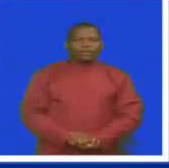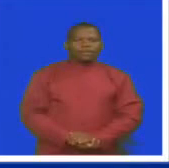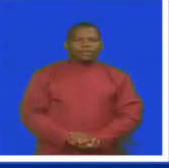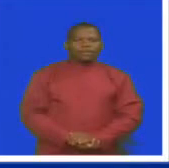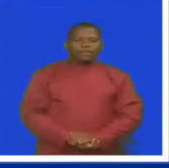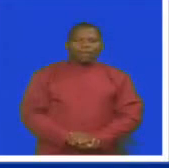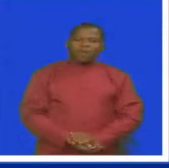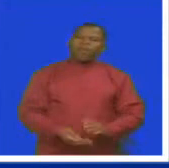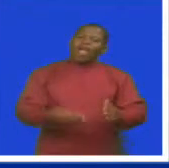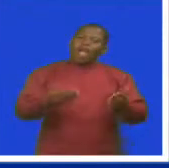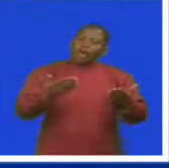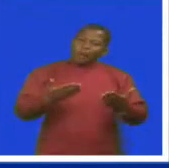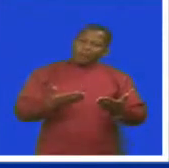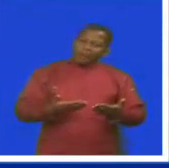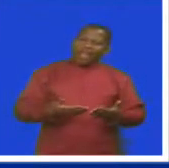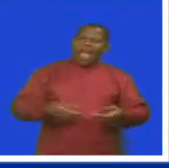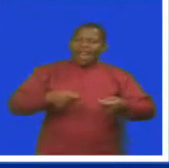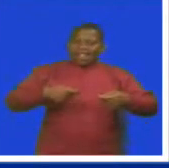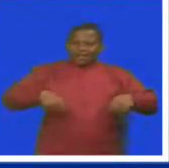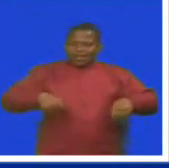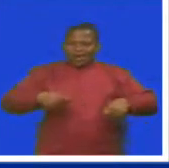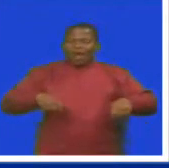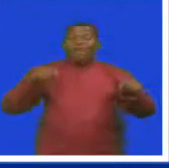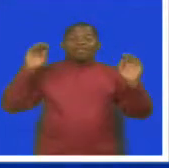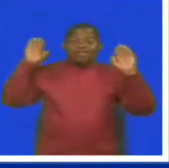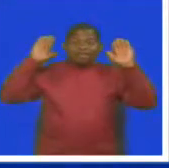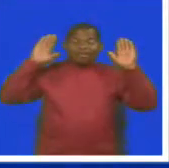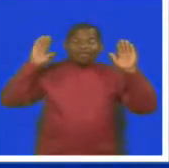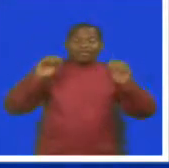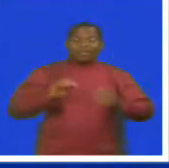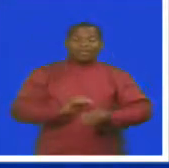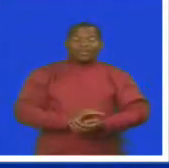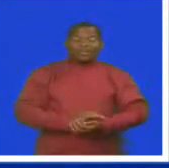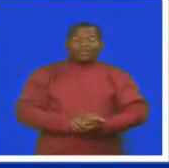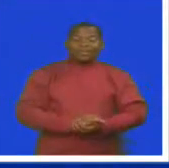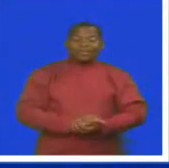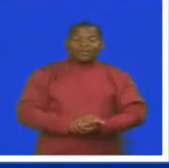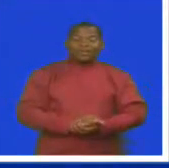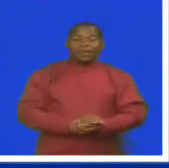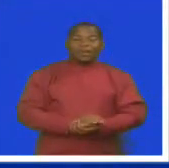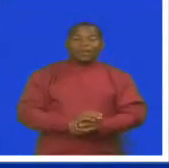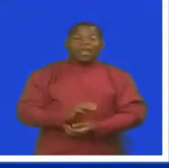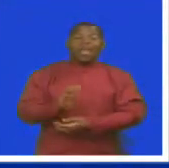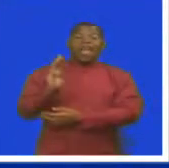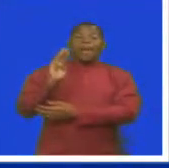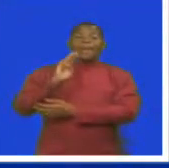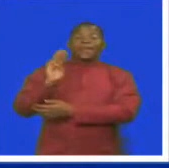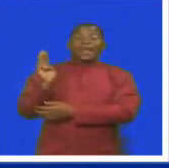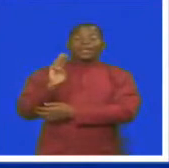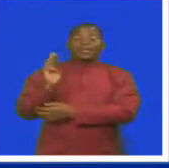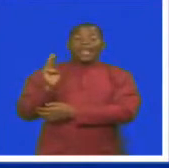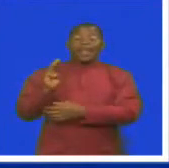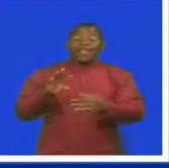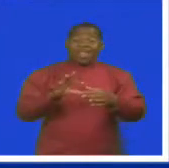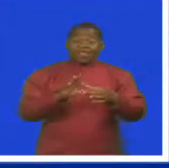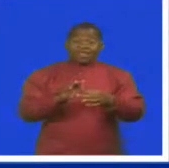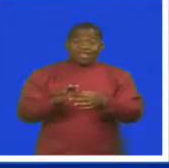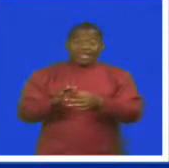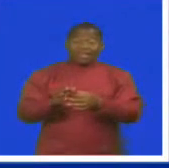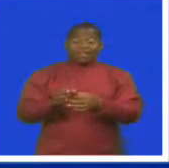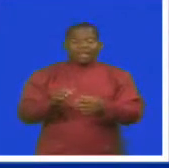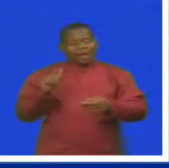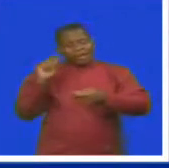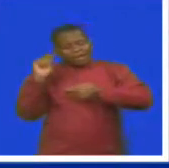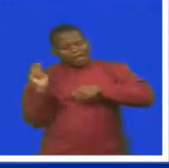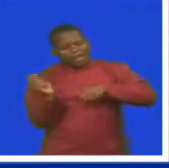Mugwele anguvu sele nguwa mugwele tinzabente milalo, libitula mngi LinkedIn kule. Mugabele iwe nshangano ya kaluva gulele ya albeti milalo, utsigele